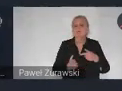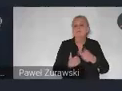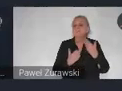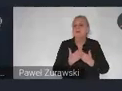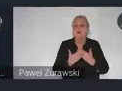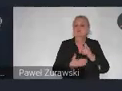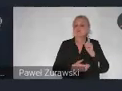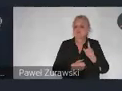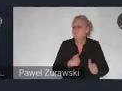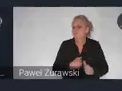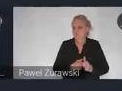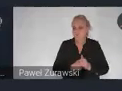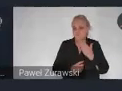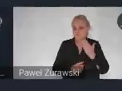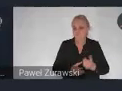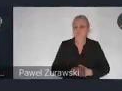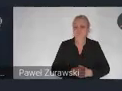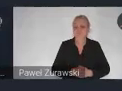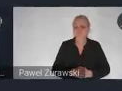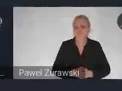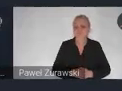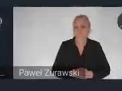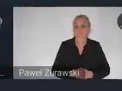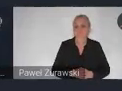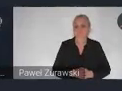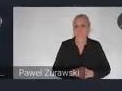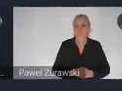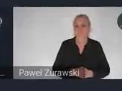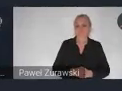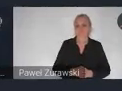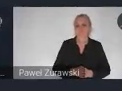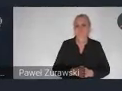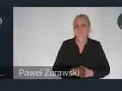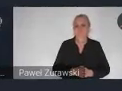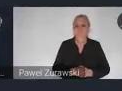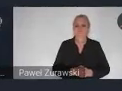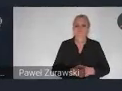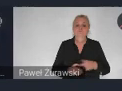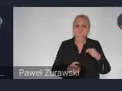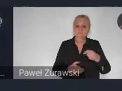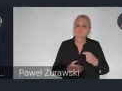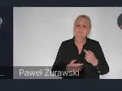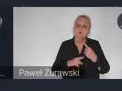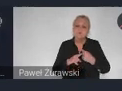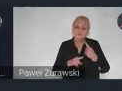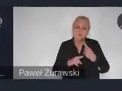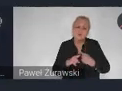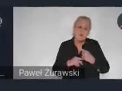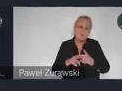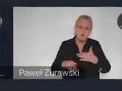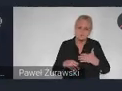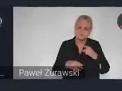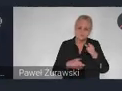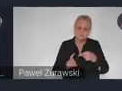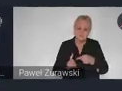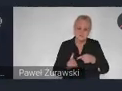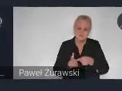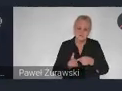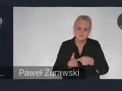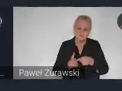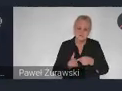dlatego że pewnego rodzaju obostrzenia jest